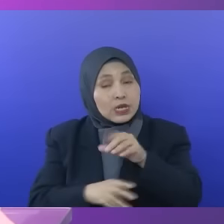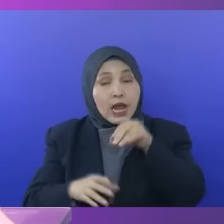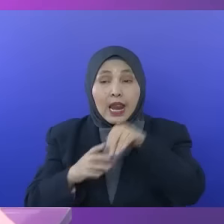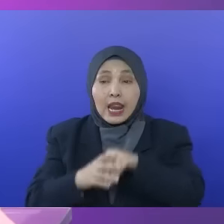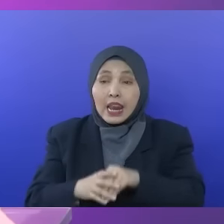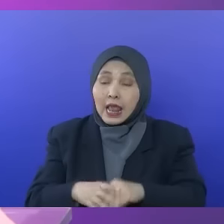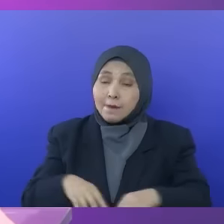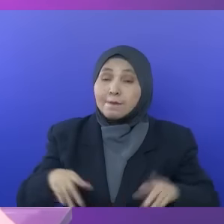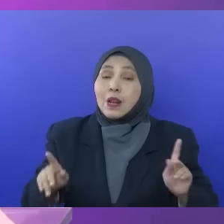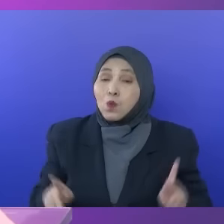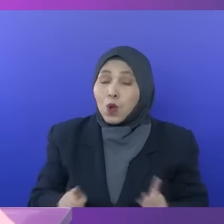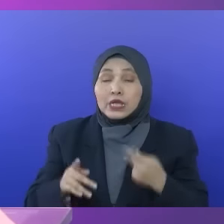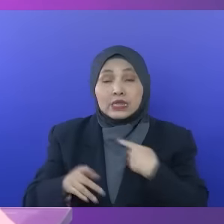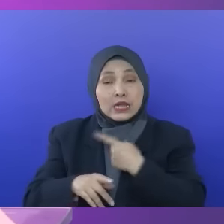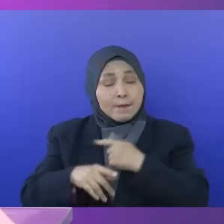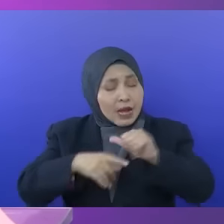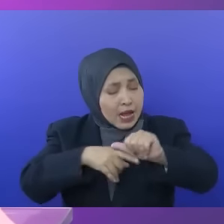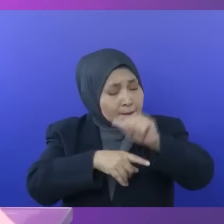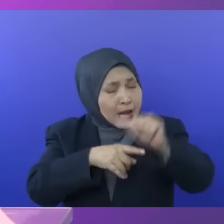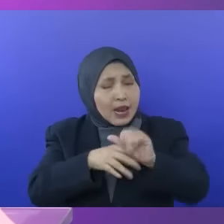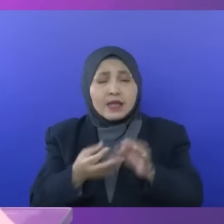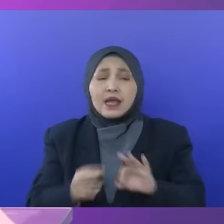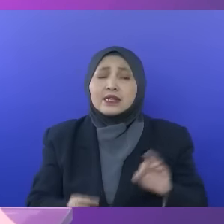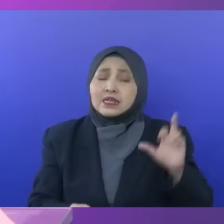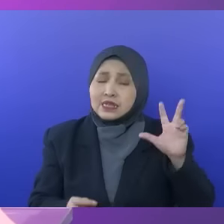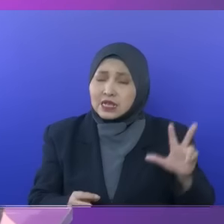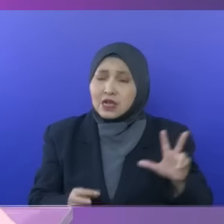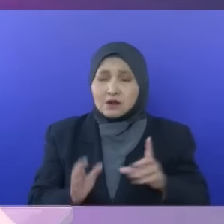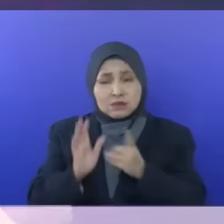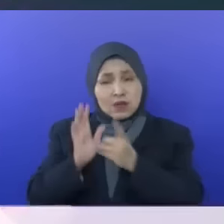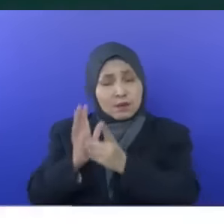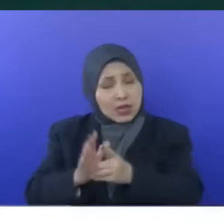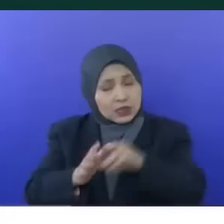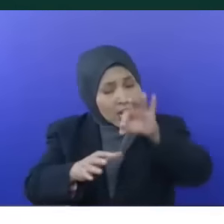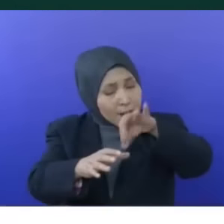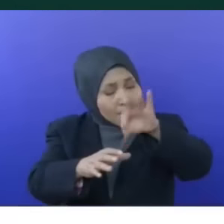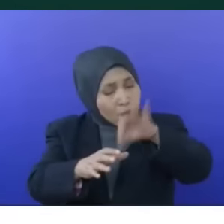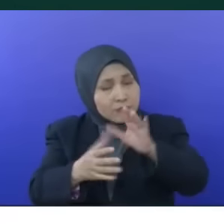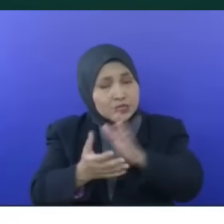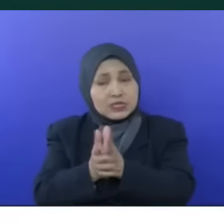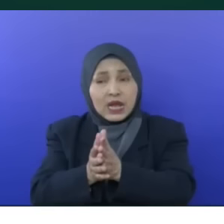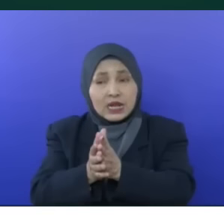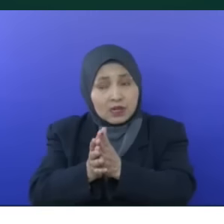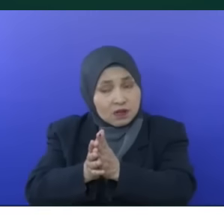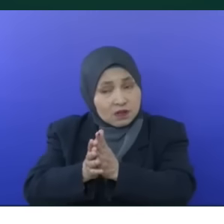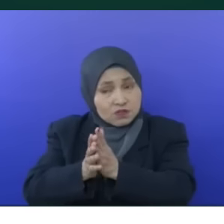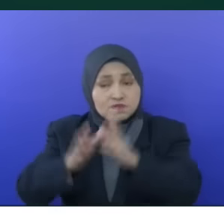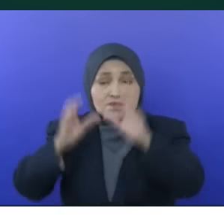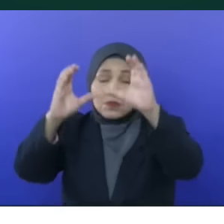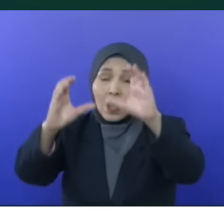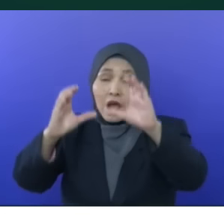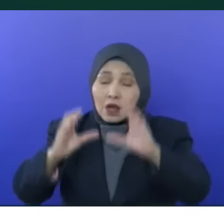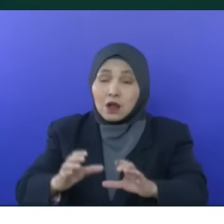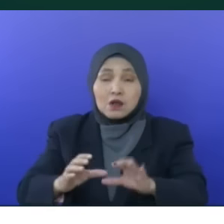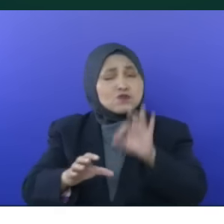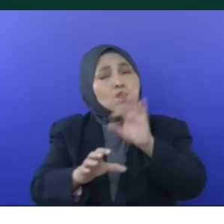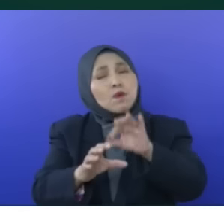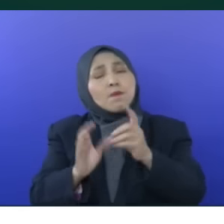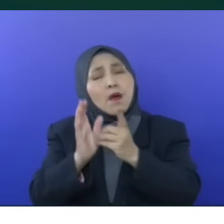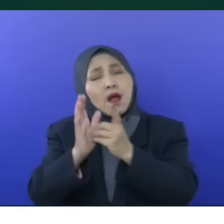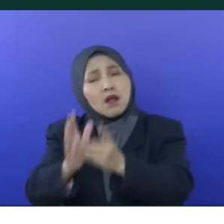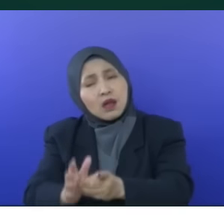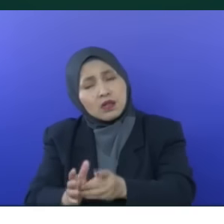kesempatan kita pada hari ini mengamalkan ayat yang ketiga infaq tabung gerakan al-qur'an sebagai satu platform untuk sama-sama sumbangan sebenarnya